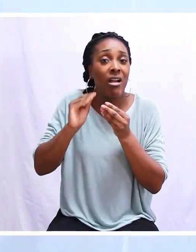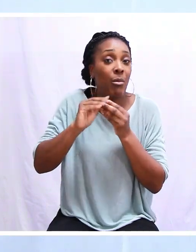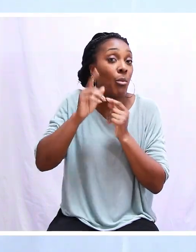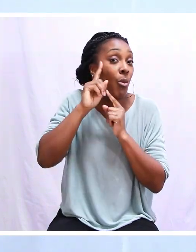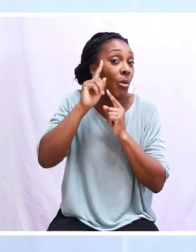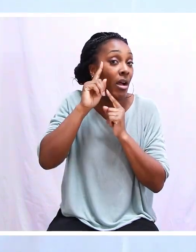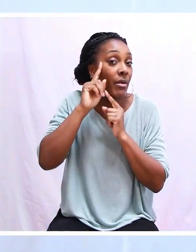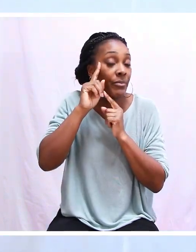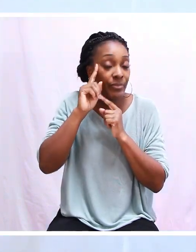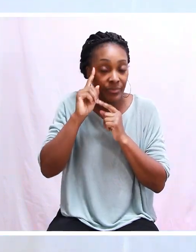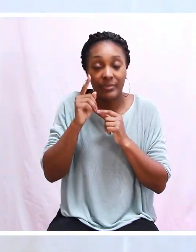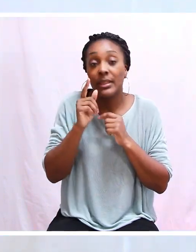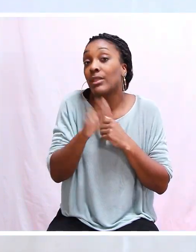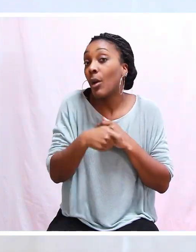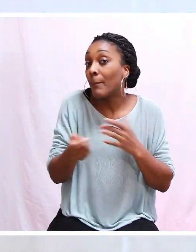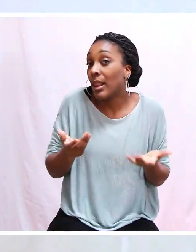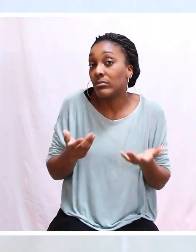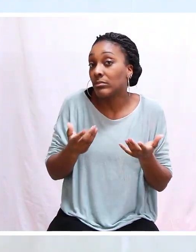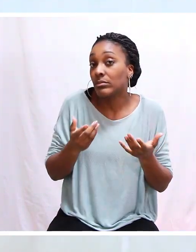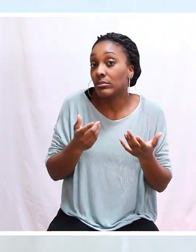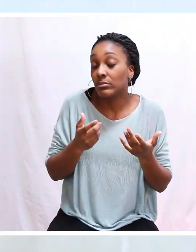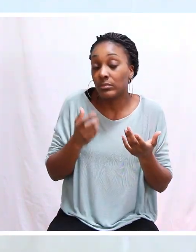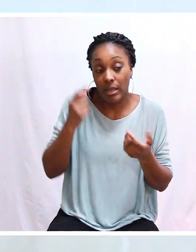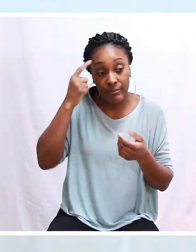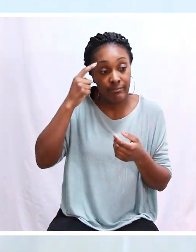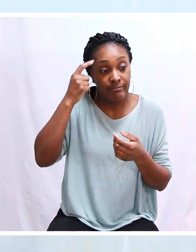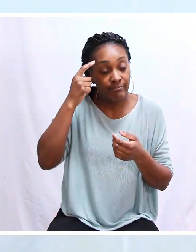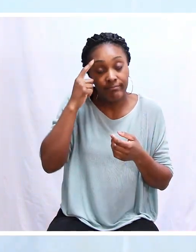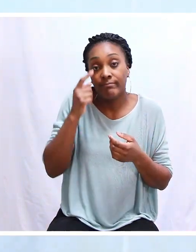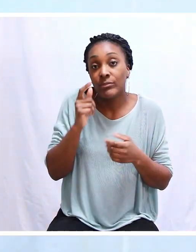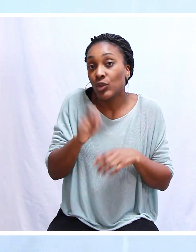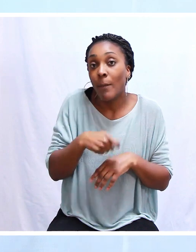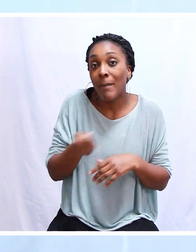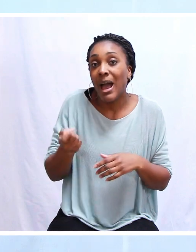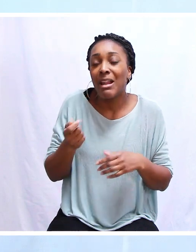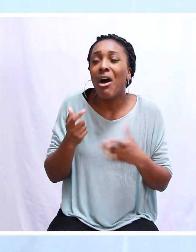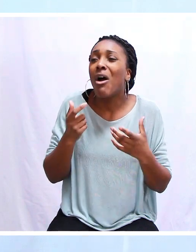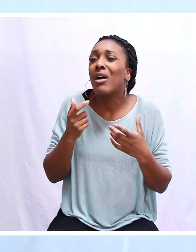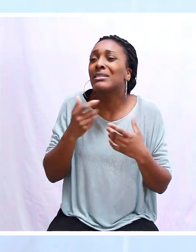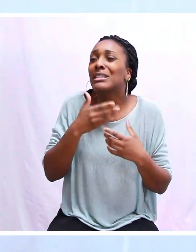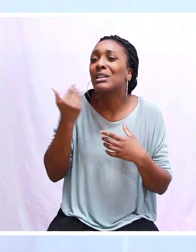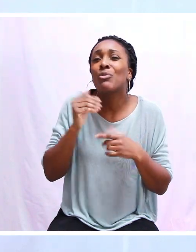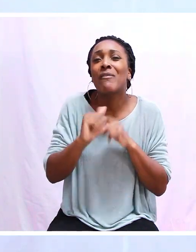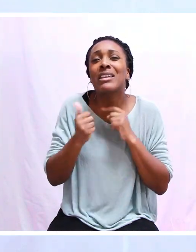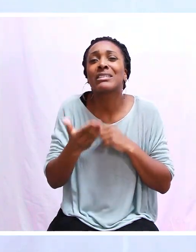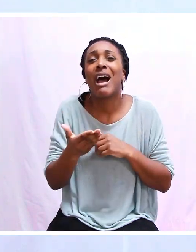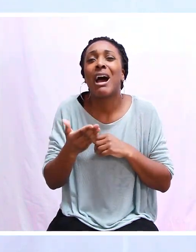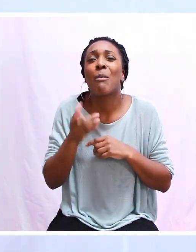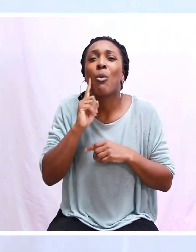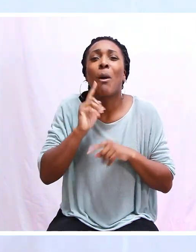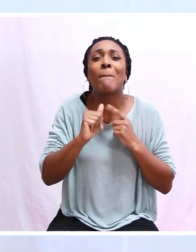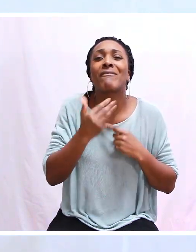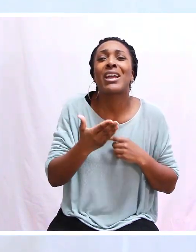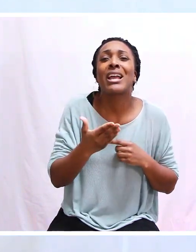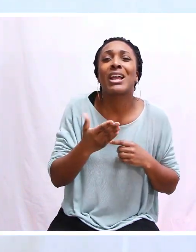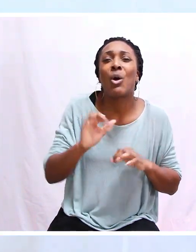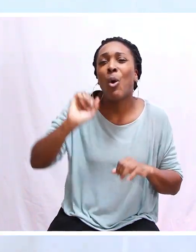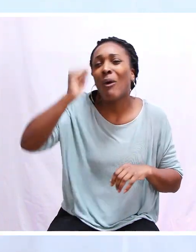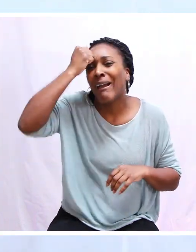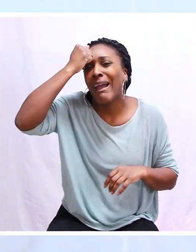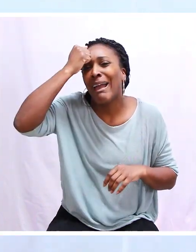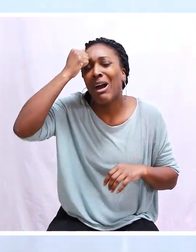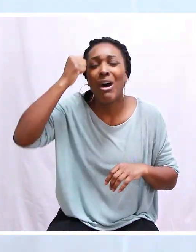quelqu'un. Et c'est normal, c'est des questionnements, on a des suppositions, peut-être on aurait pu faire autrement, etc. Parfois on a des